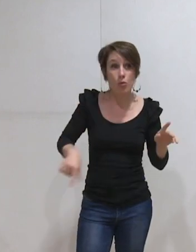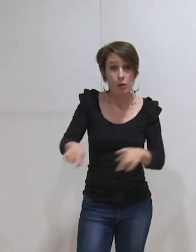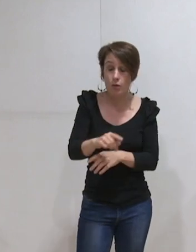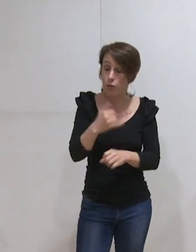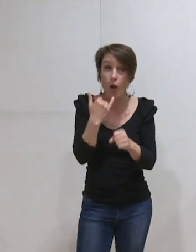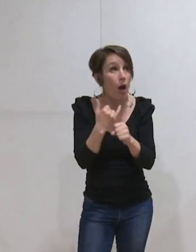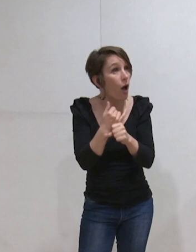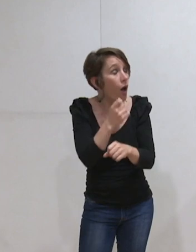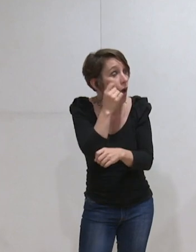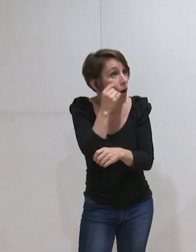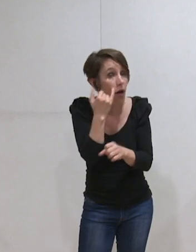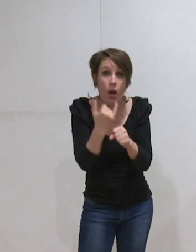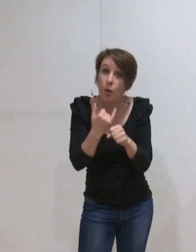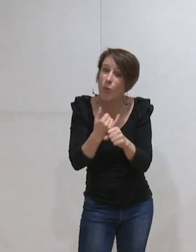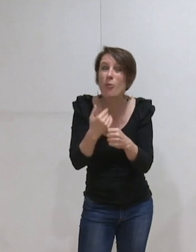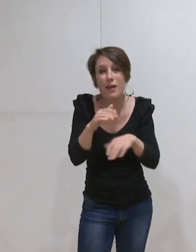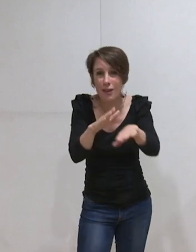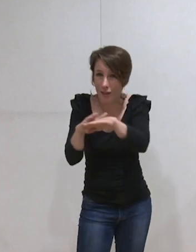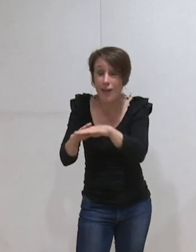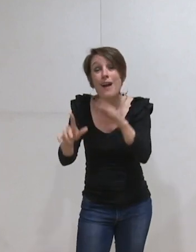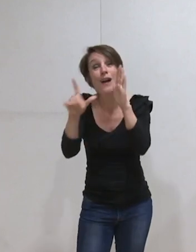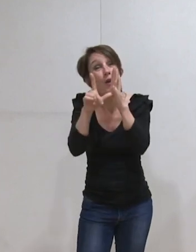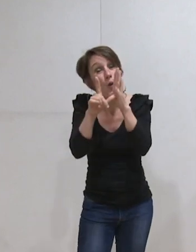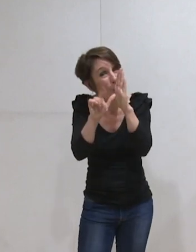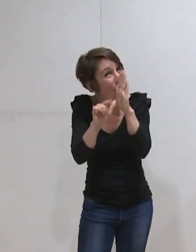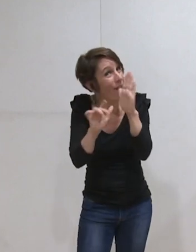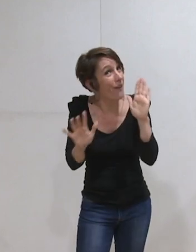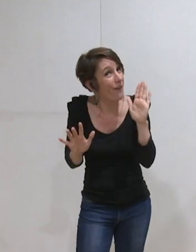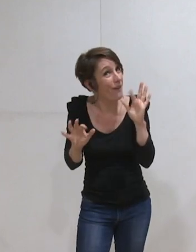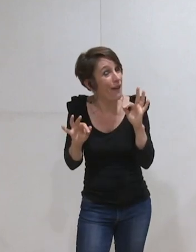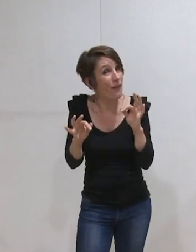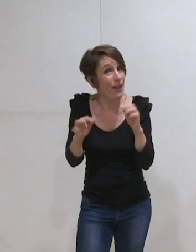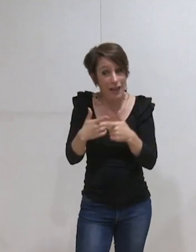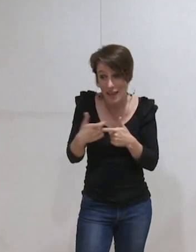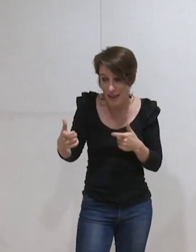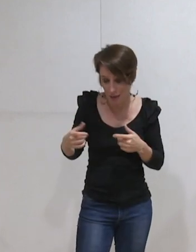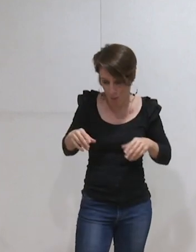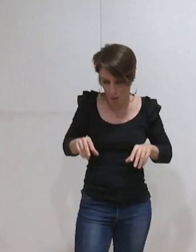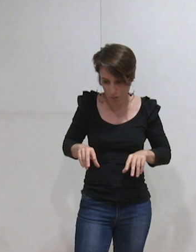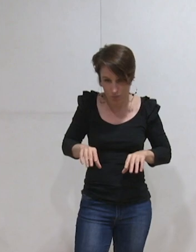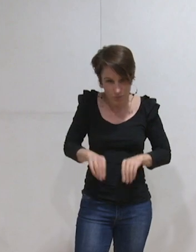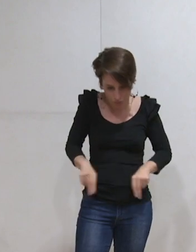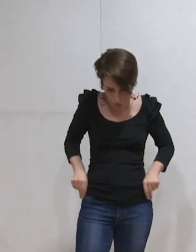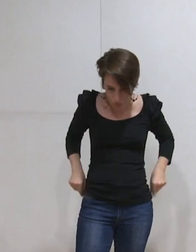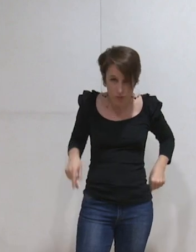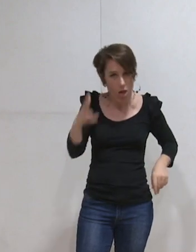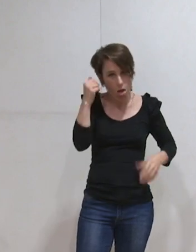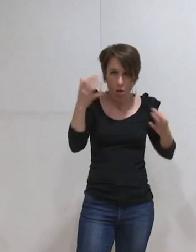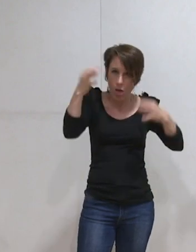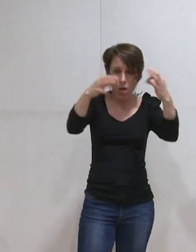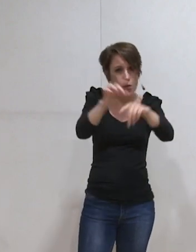quand même un cadre légal qui existe que sur les équipements que Chevenement a tenté de clarifier en